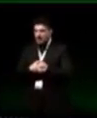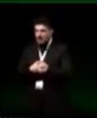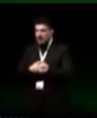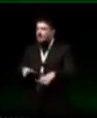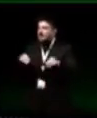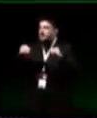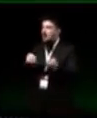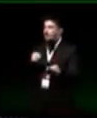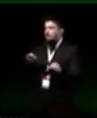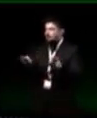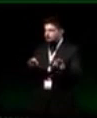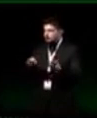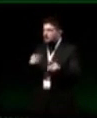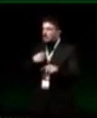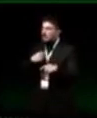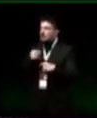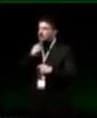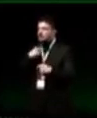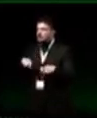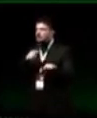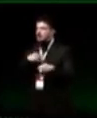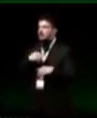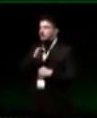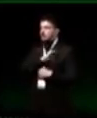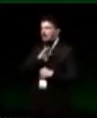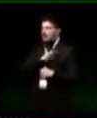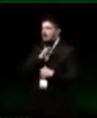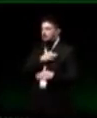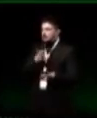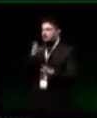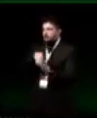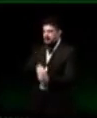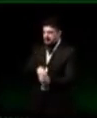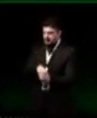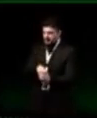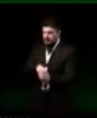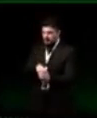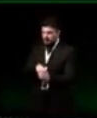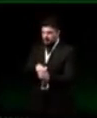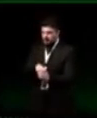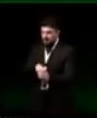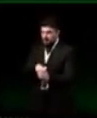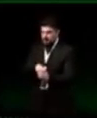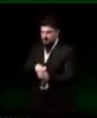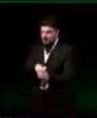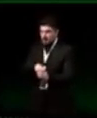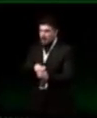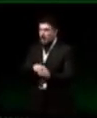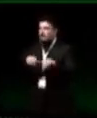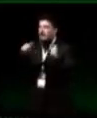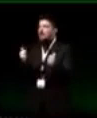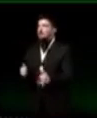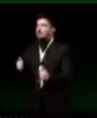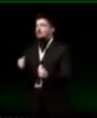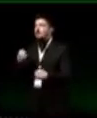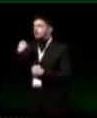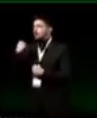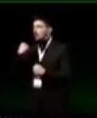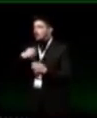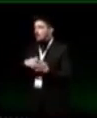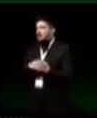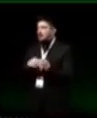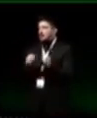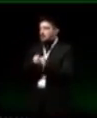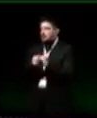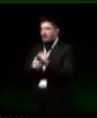misure che rivendichiamo con forza del reddito di inserimento. Ma la forma più forte per combattere la povertà è la